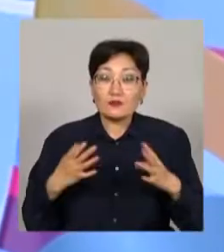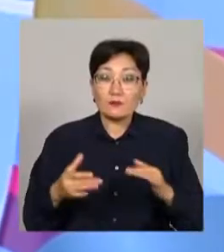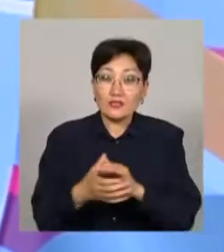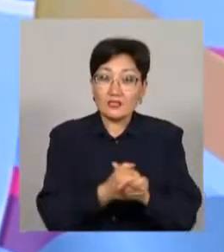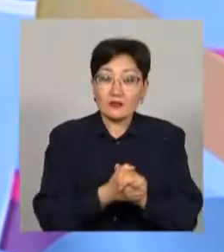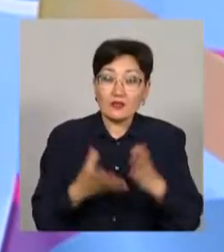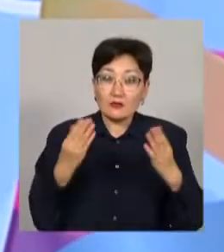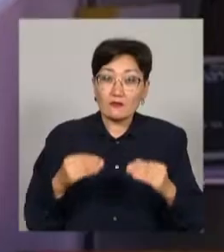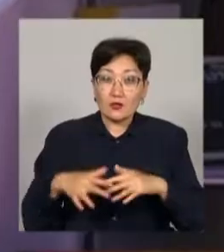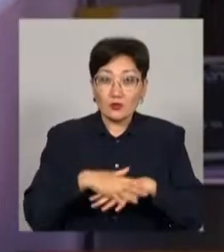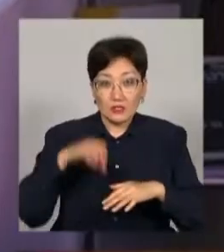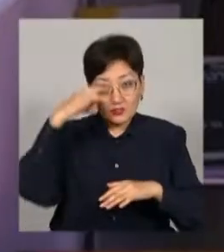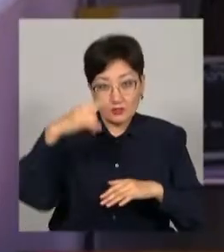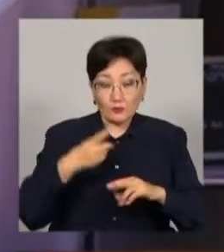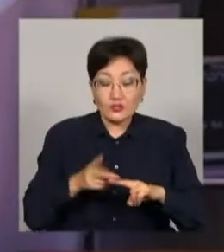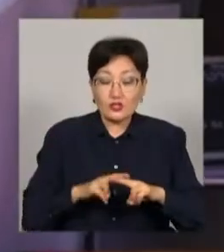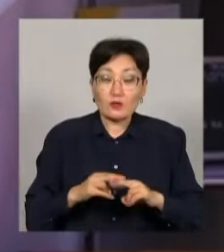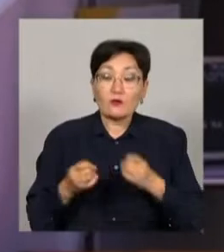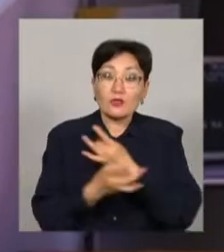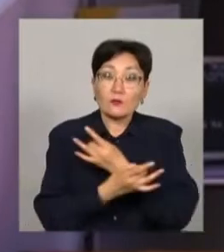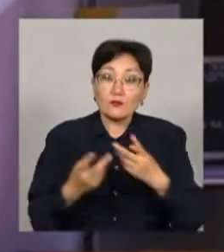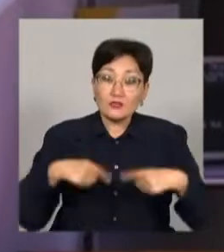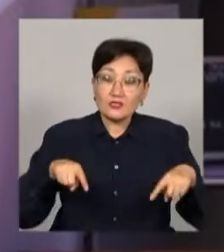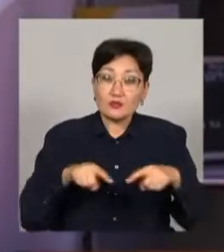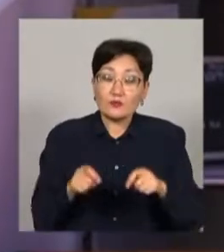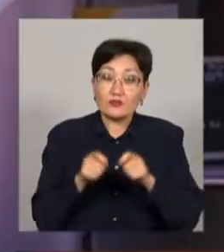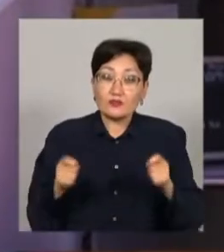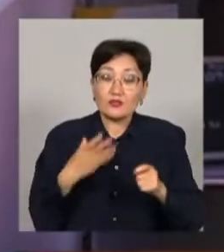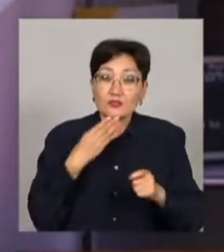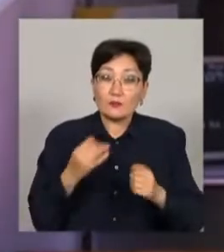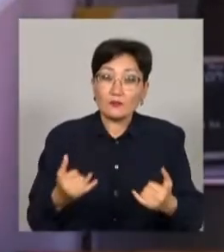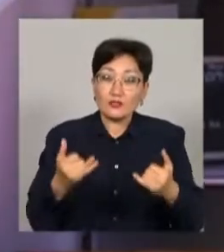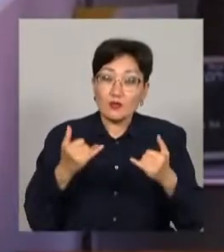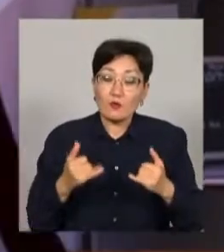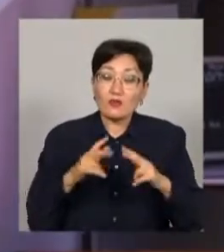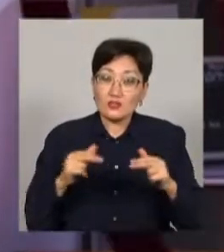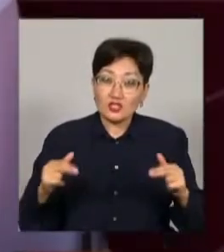единства народа Казахстана. Это культурные объединения развернули свои гостеприимные шатры.